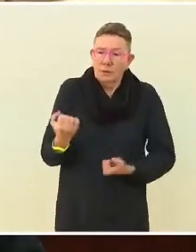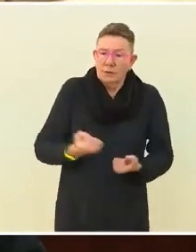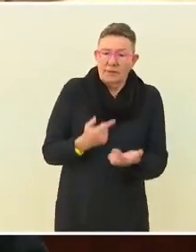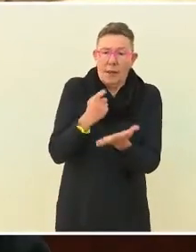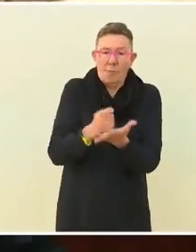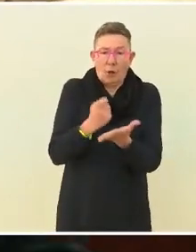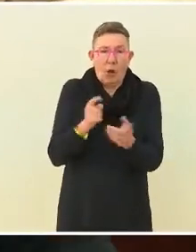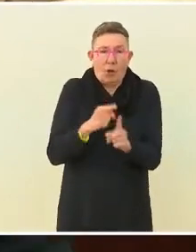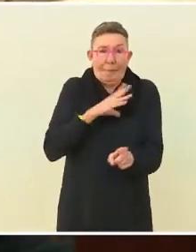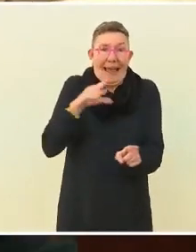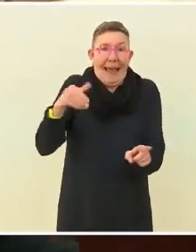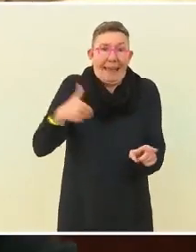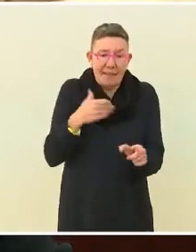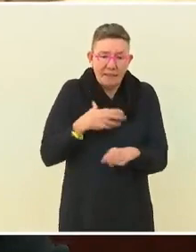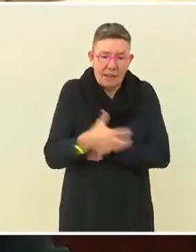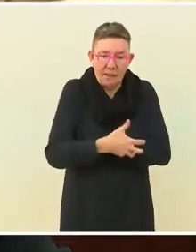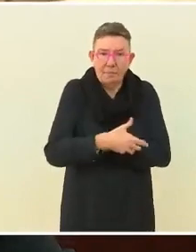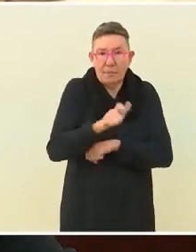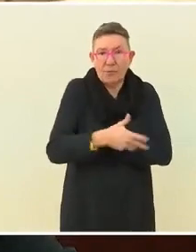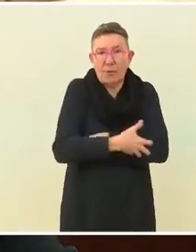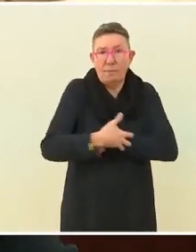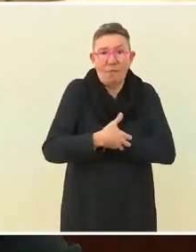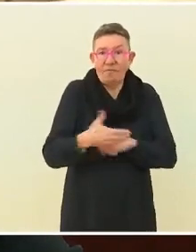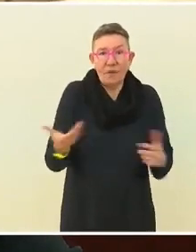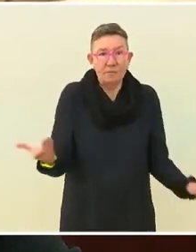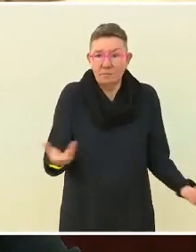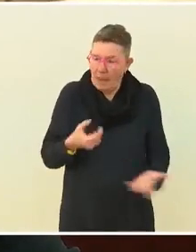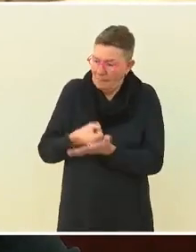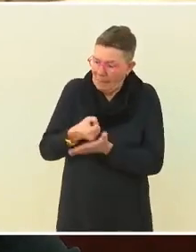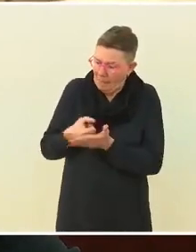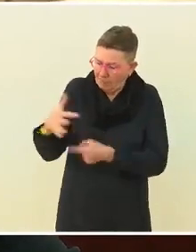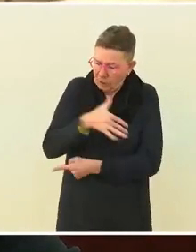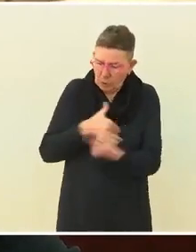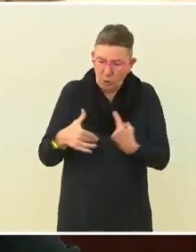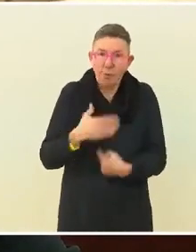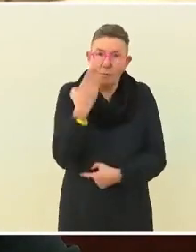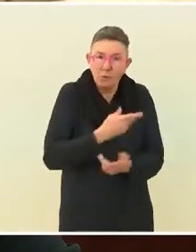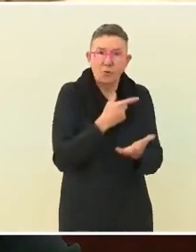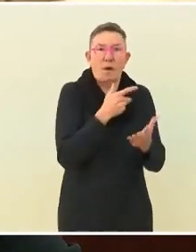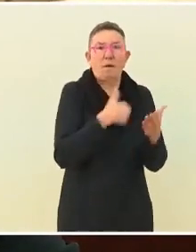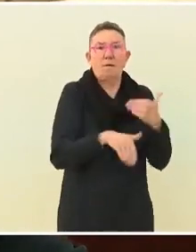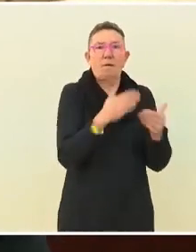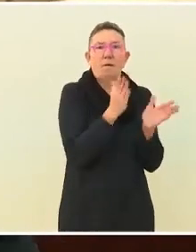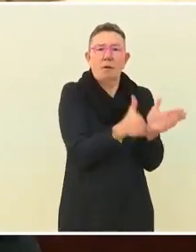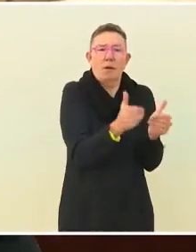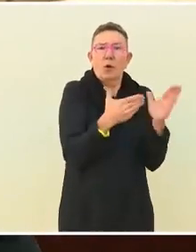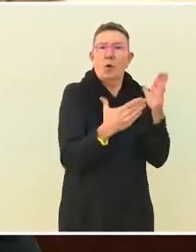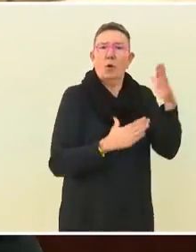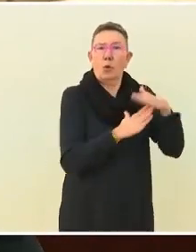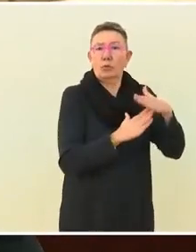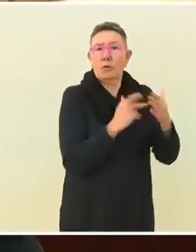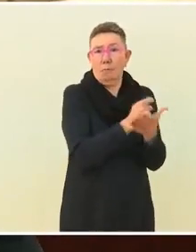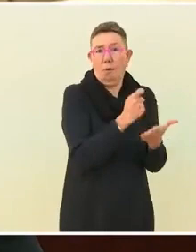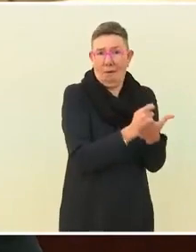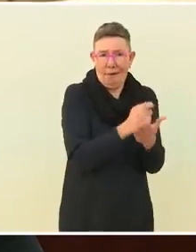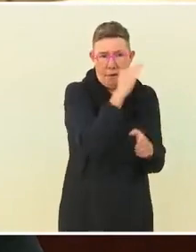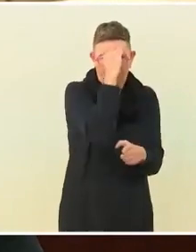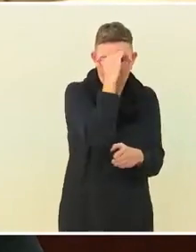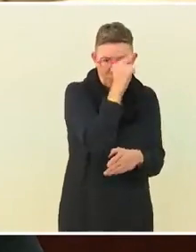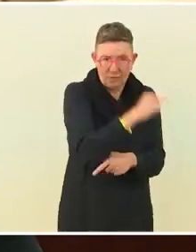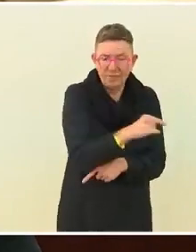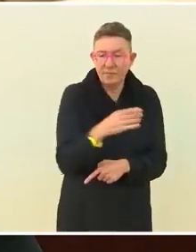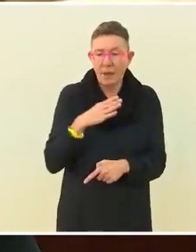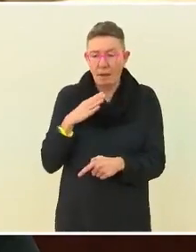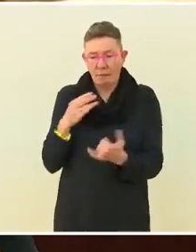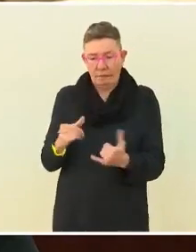dernier recours, la banque de ceux qui n'ont que les minima sociaux pour vivre. Plusieurs des implantations actuelles de la Poste